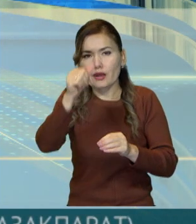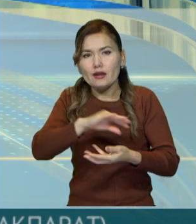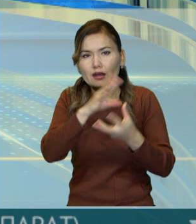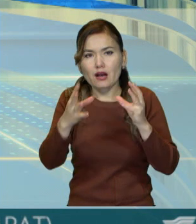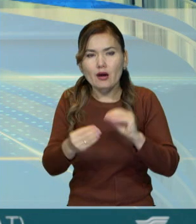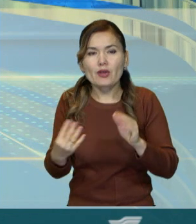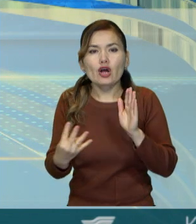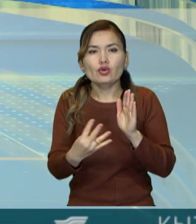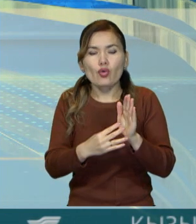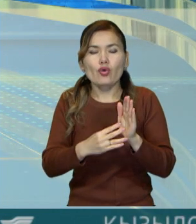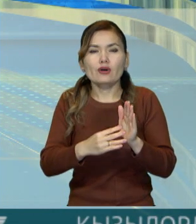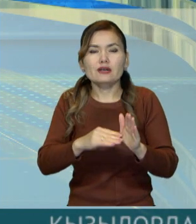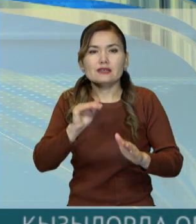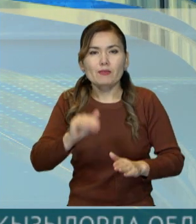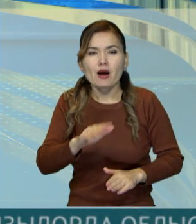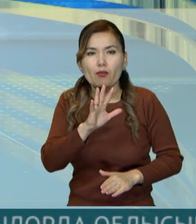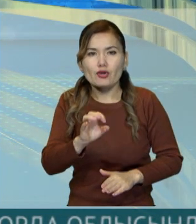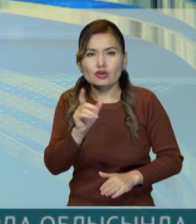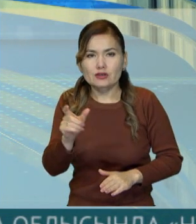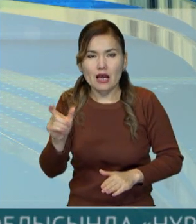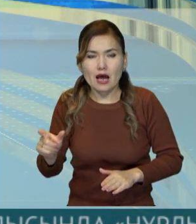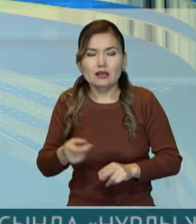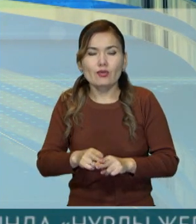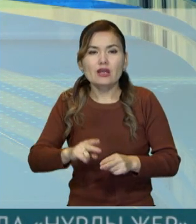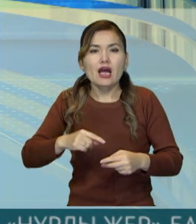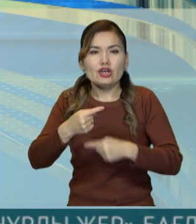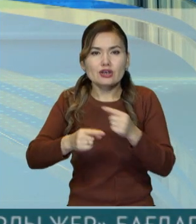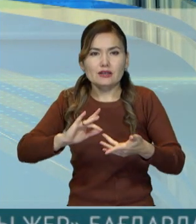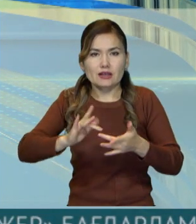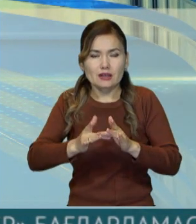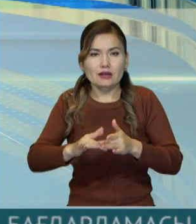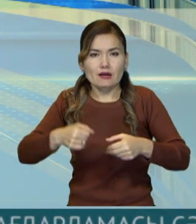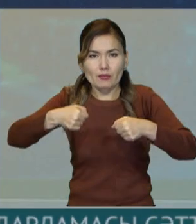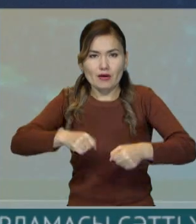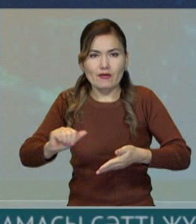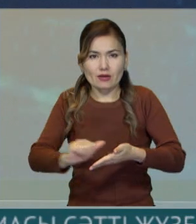9,5 мыңнан астам адам жүргізуші куәлігін интернеттің көмегімен алған.